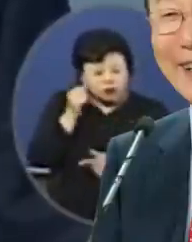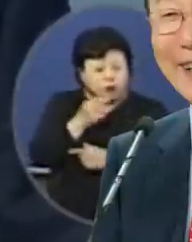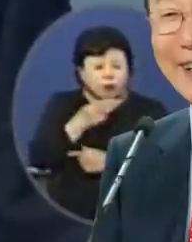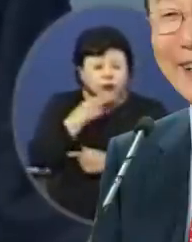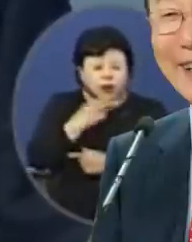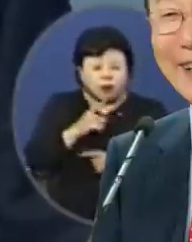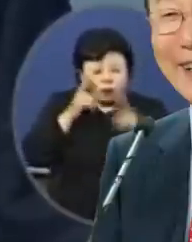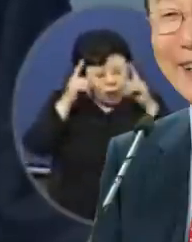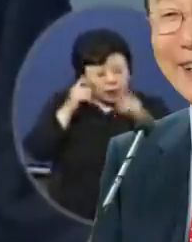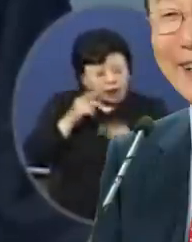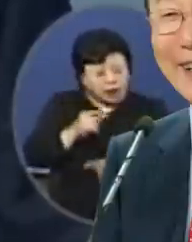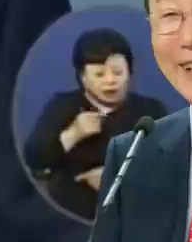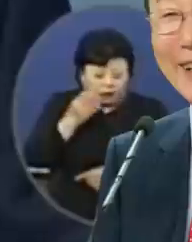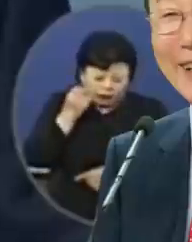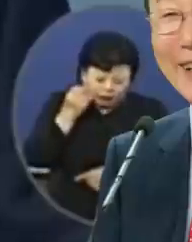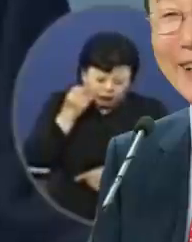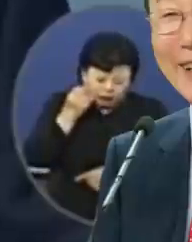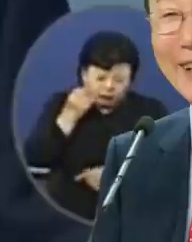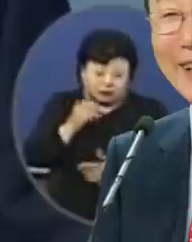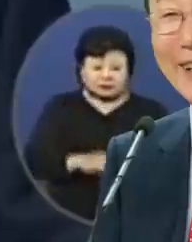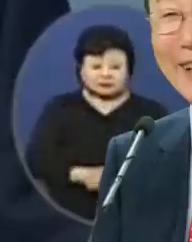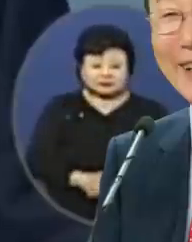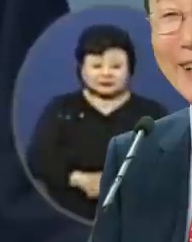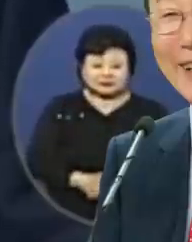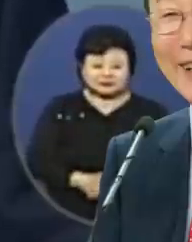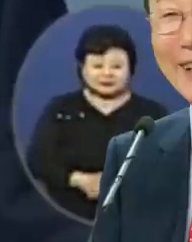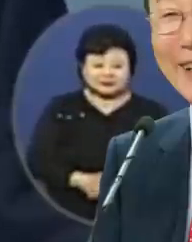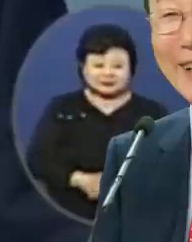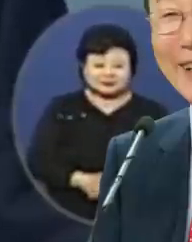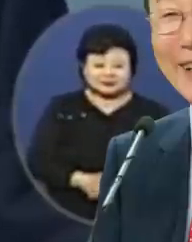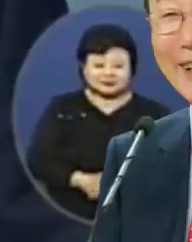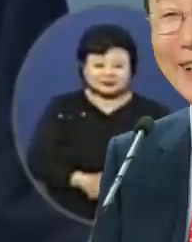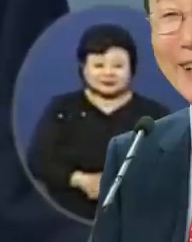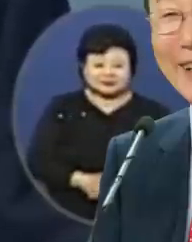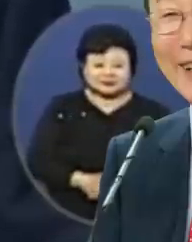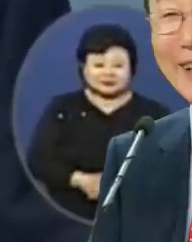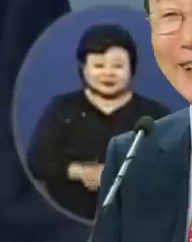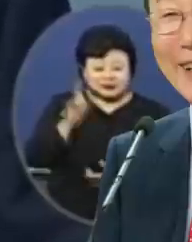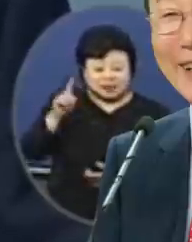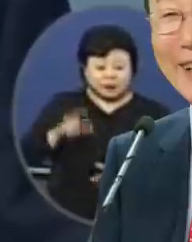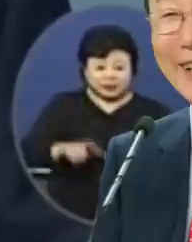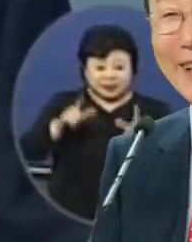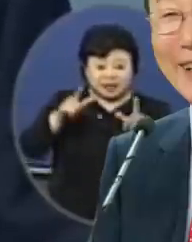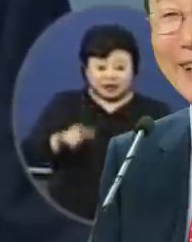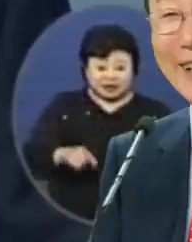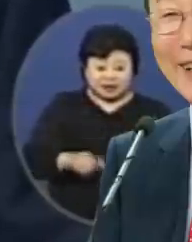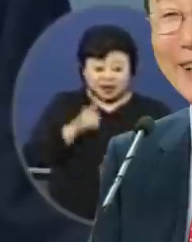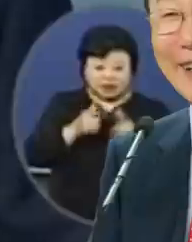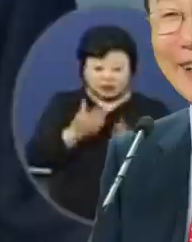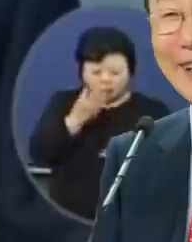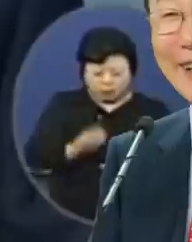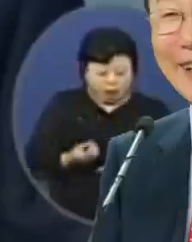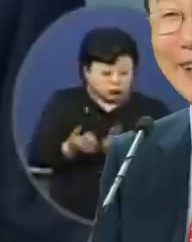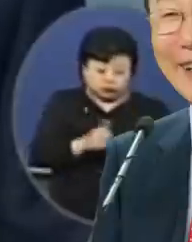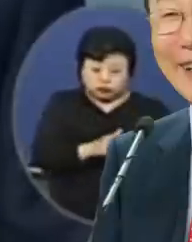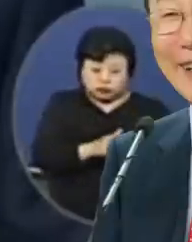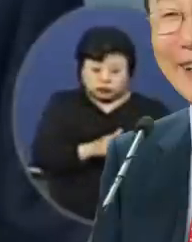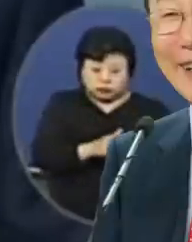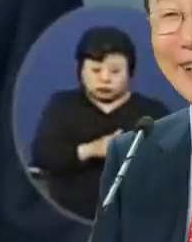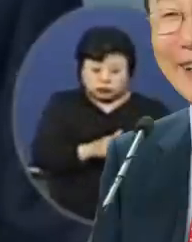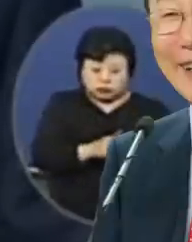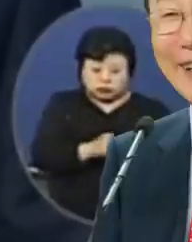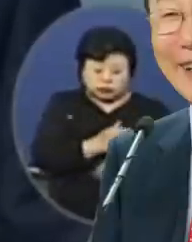없다고 생벼락을 맞았으니 막 그런가 보다 했는데 그 다음날 지나다가 보니까 나무가 바짝 말랐거든. 장난